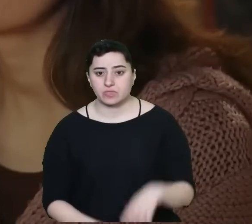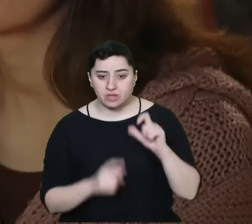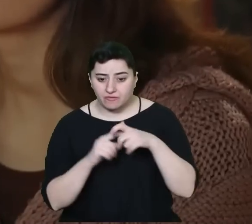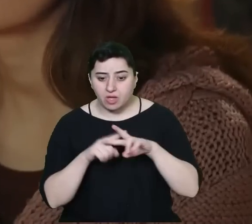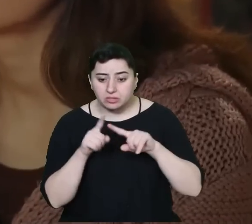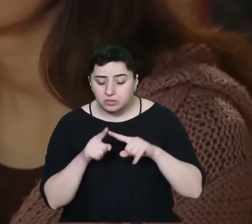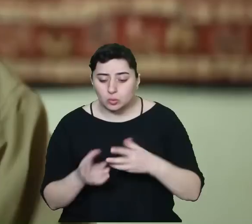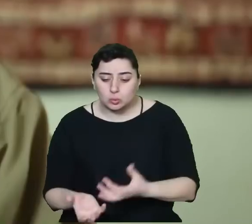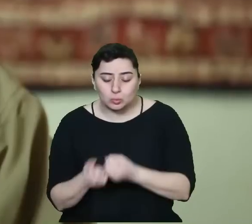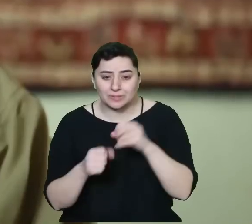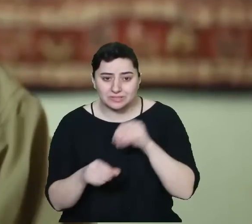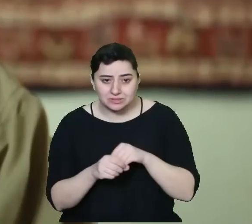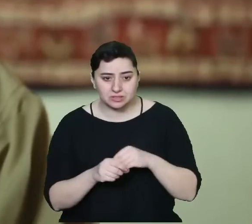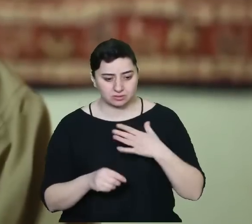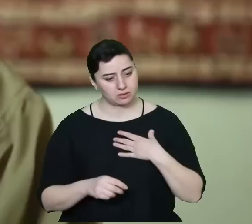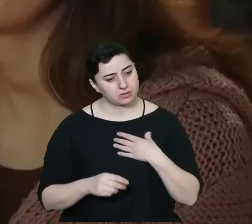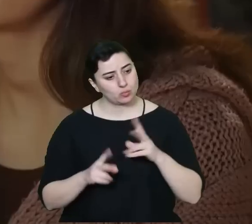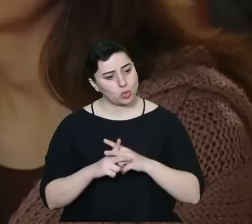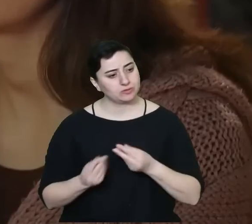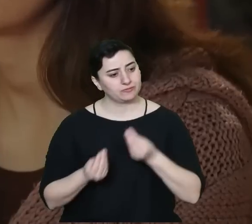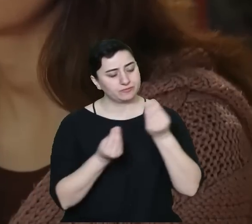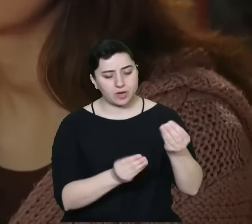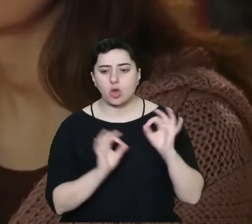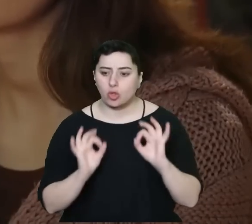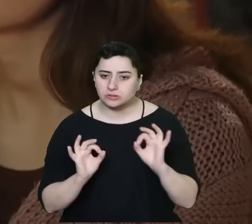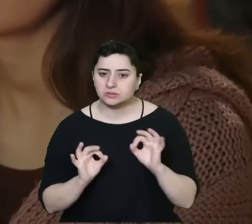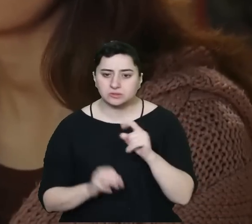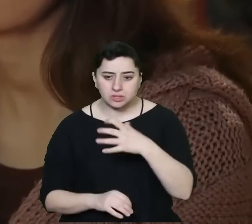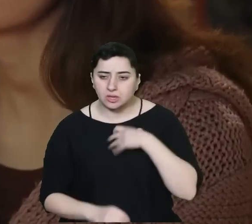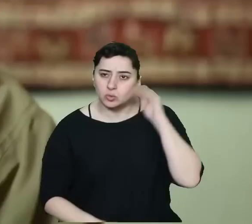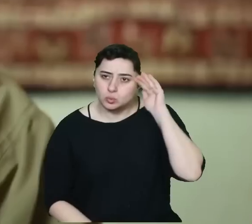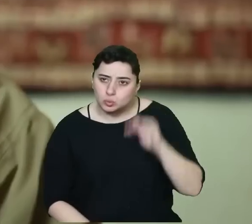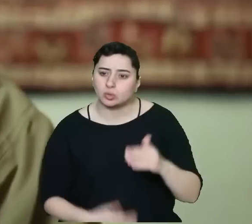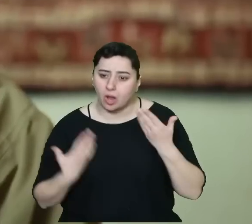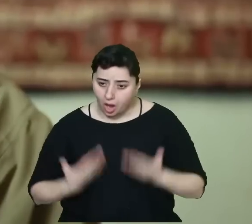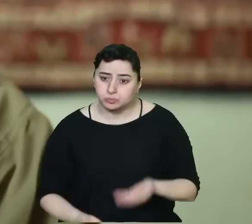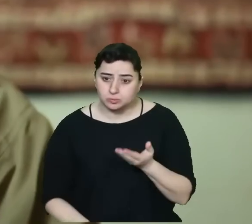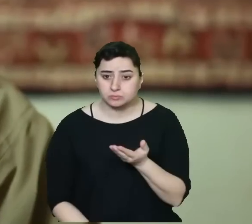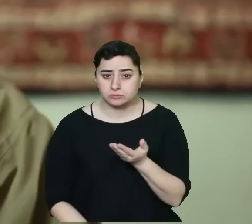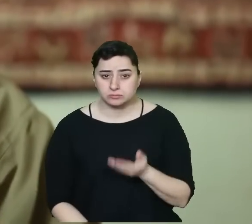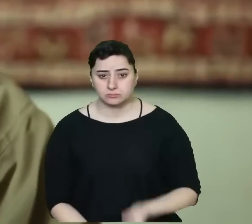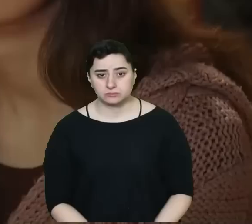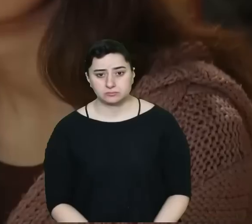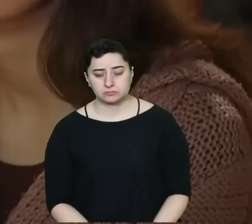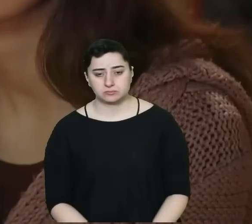Cevat'ı korumak için kendi ellerinle polise teslim ettiğinde başına geleceklere razı mısın?